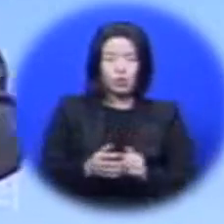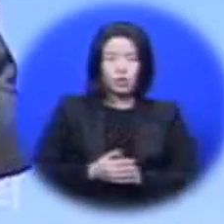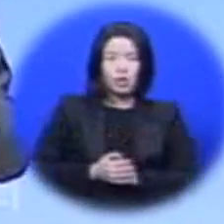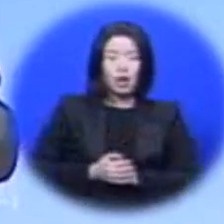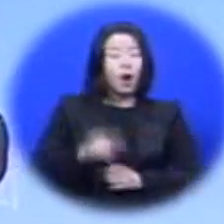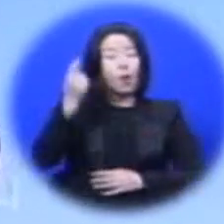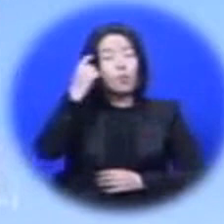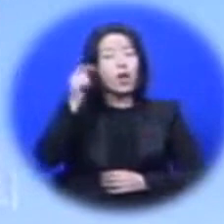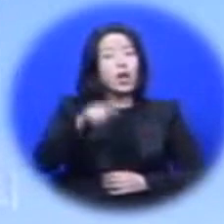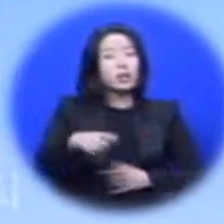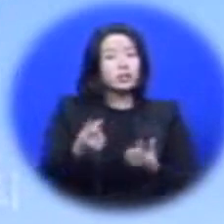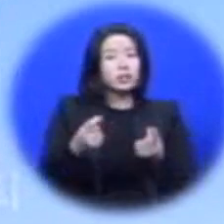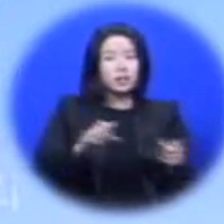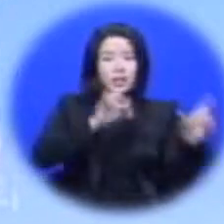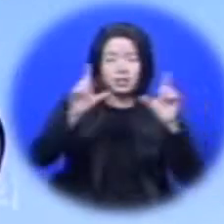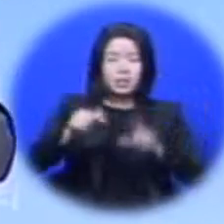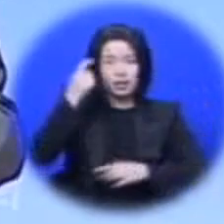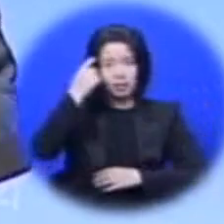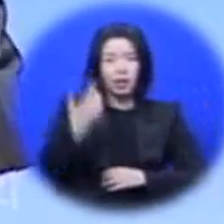왜 그렇게 사는가?